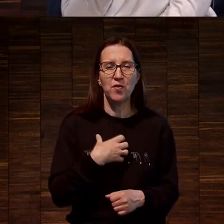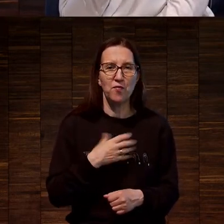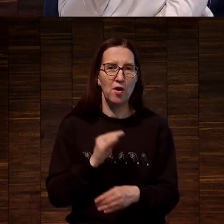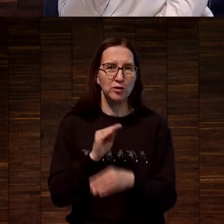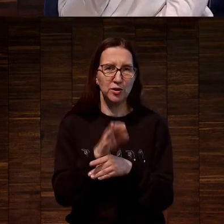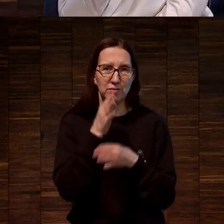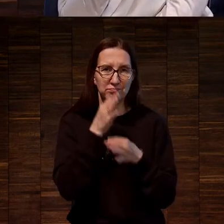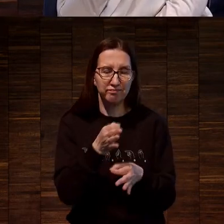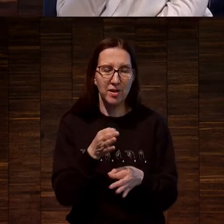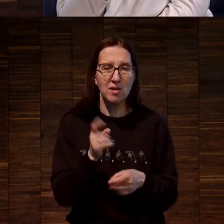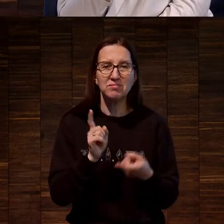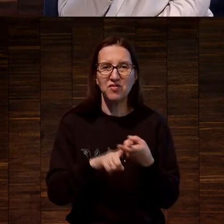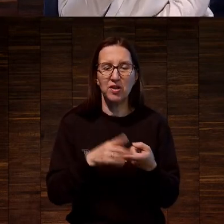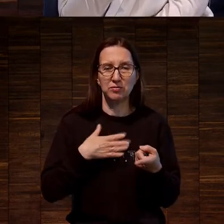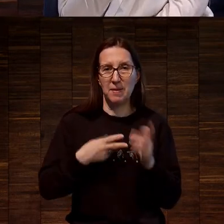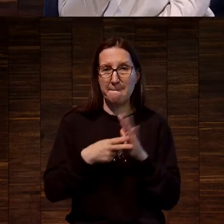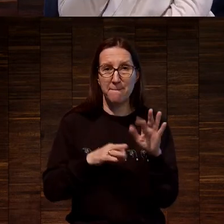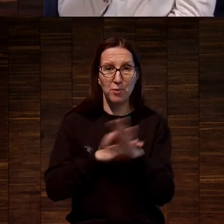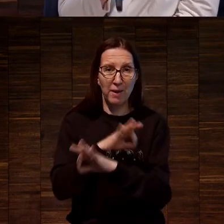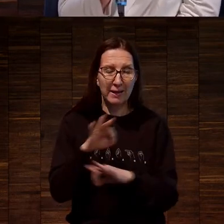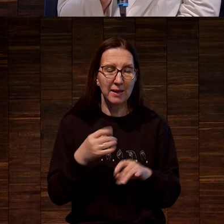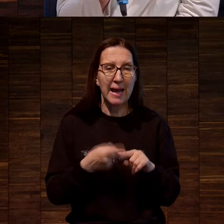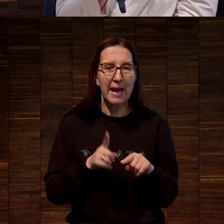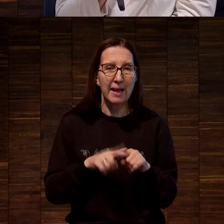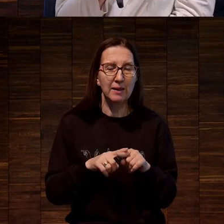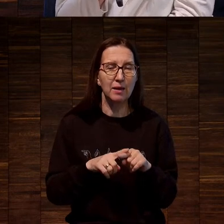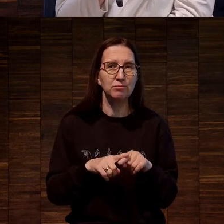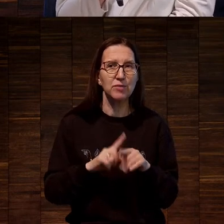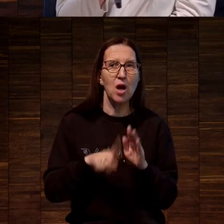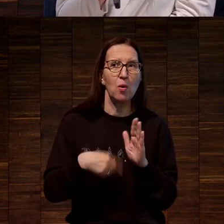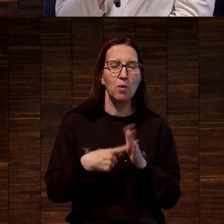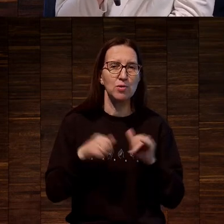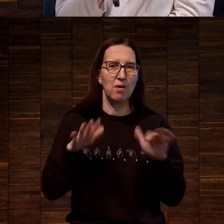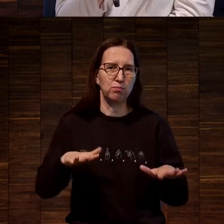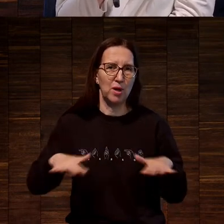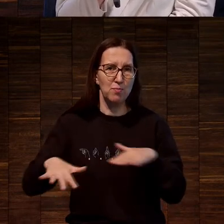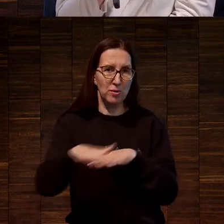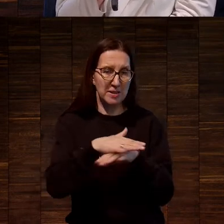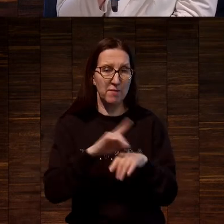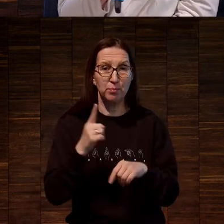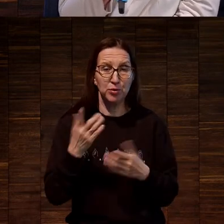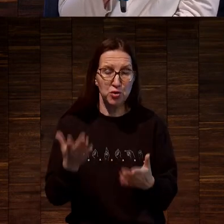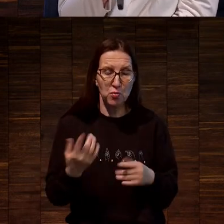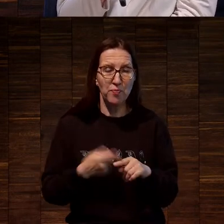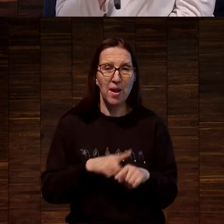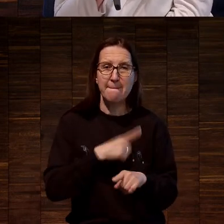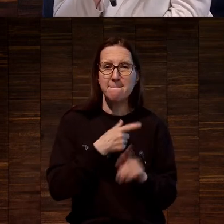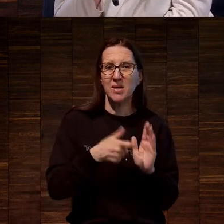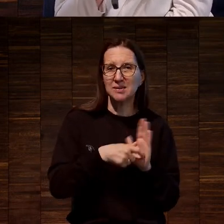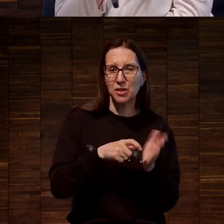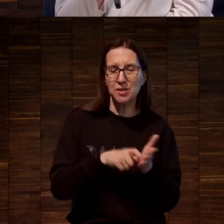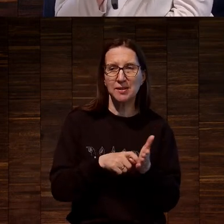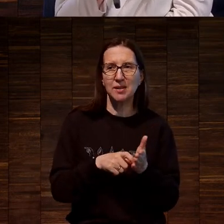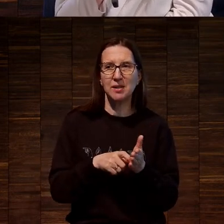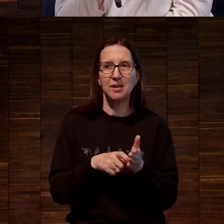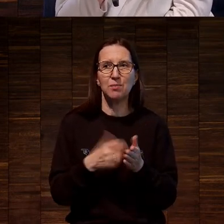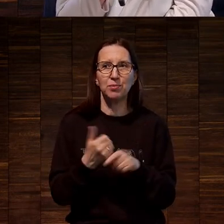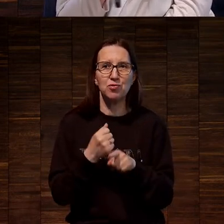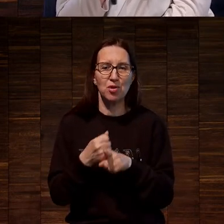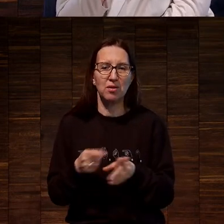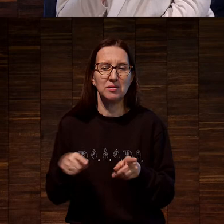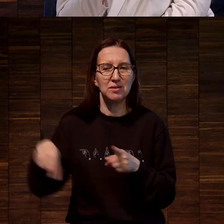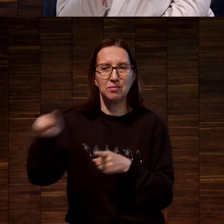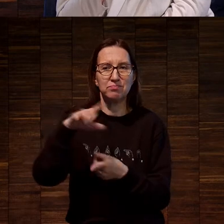еще один важный момент, который связан с нашим проектом, это городское пространство. Поскольку мастерские, студии рассыпаны по